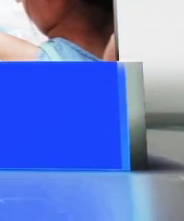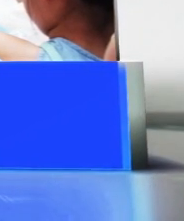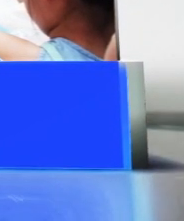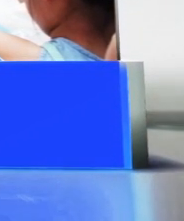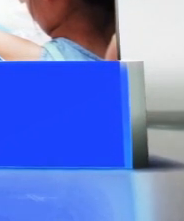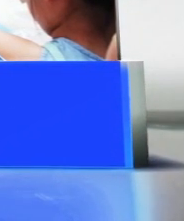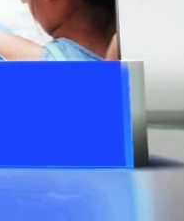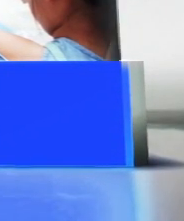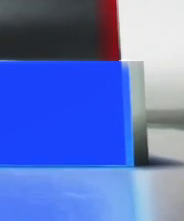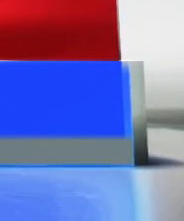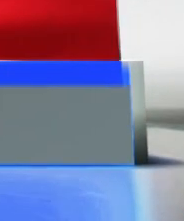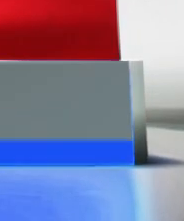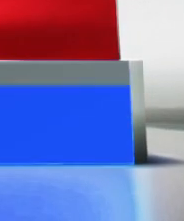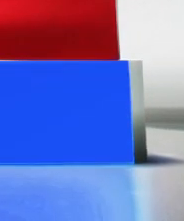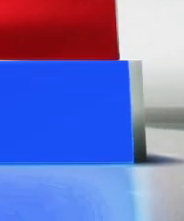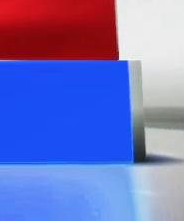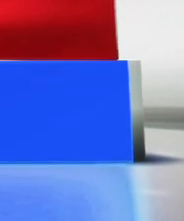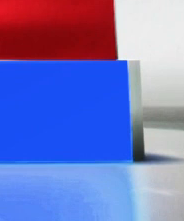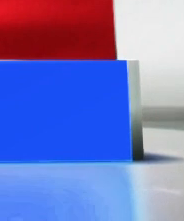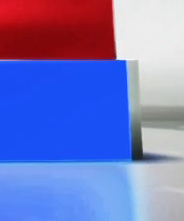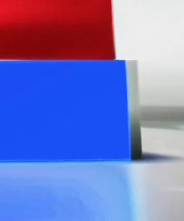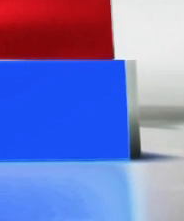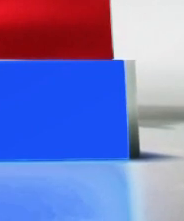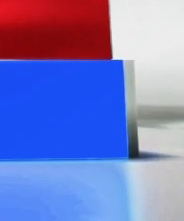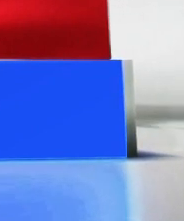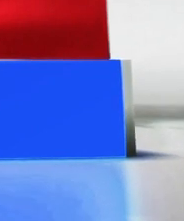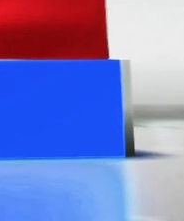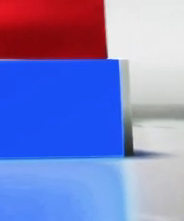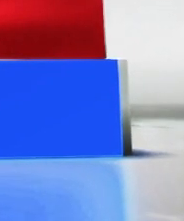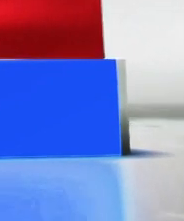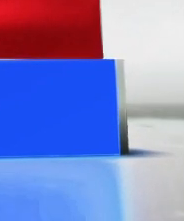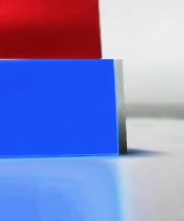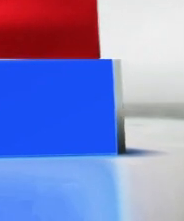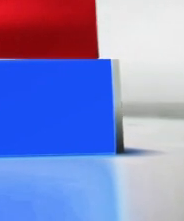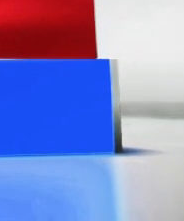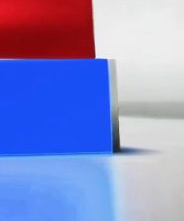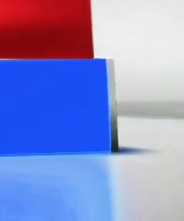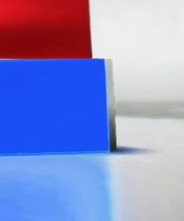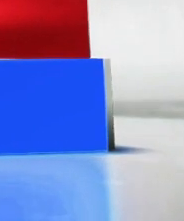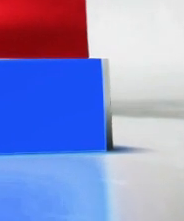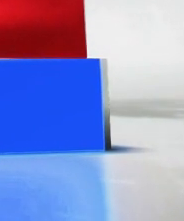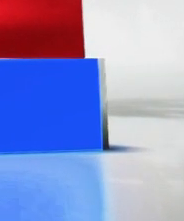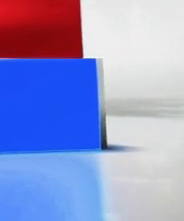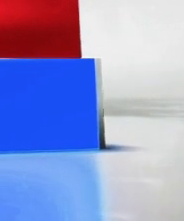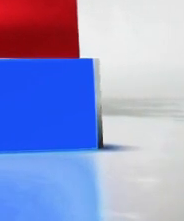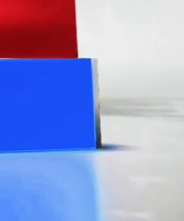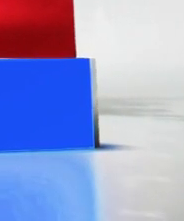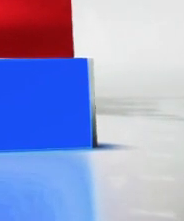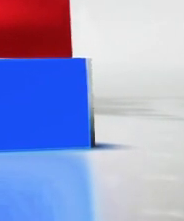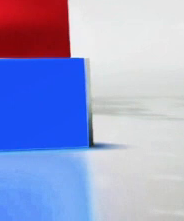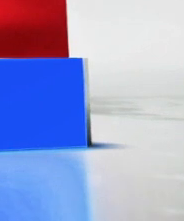개최됐습니다. 특수학교 학생들에게 취업에 대한 자신감을 심어주는 2018 대구 특수학교 전공과